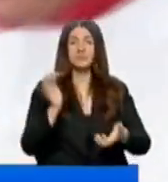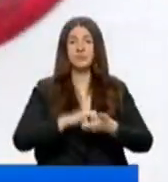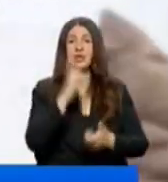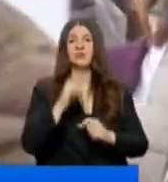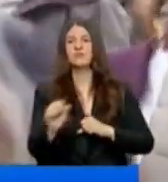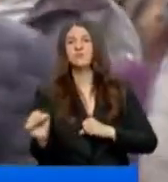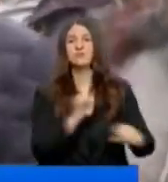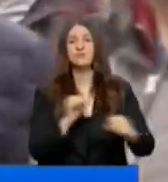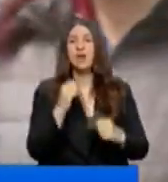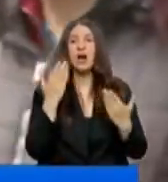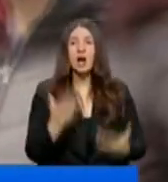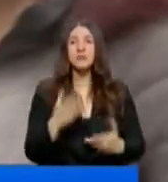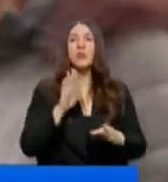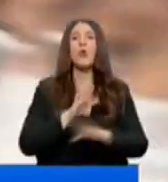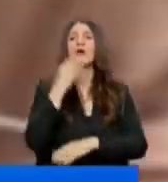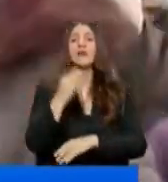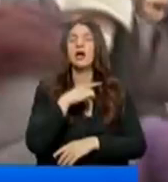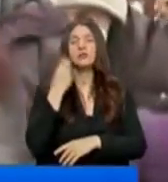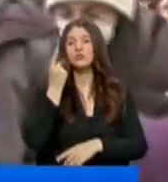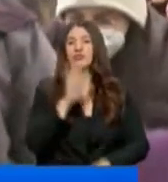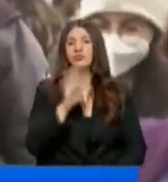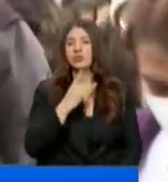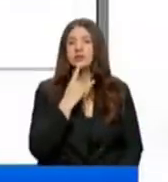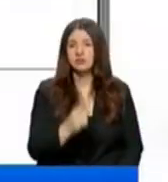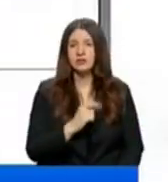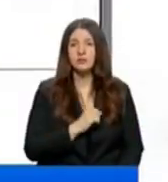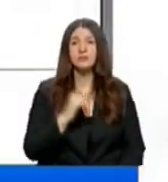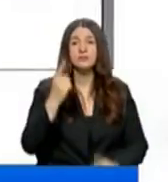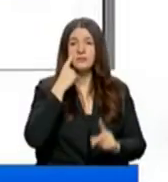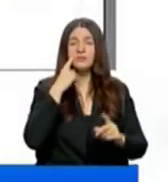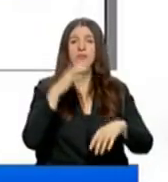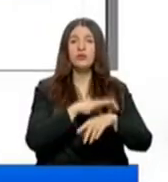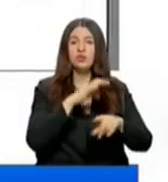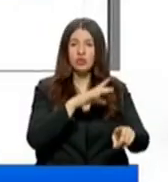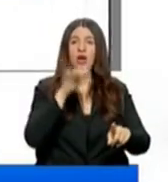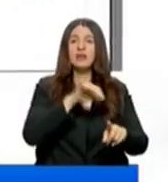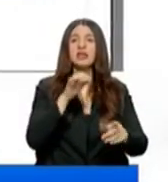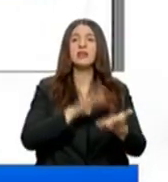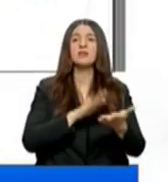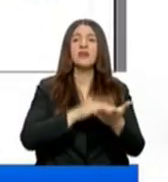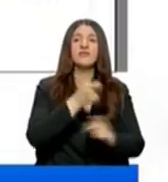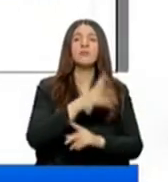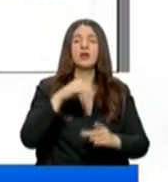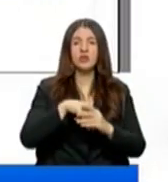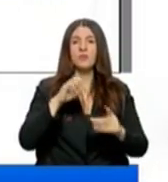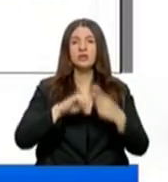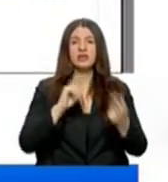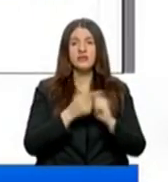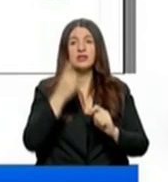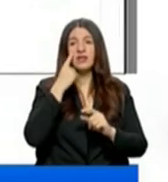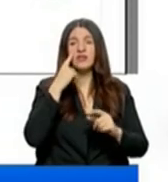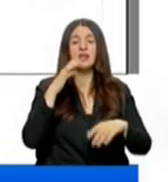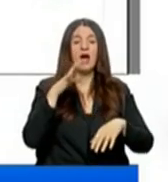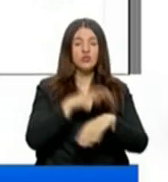ilk tepkisi kabul oyu verenleri asla unutmayacağız oldu. Devlet hekimine haksız tazminat ödetmemek için politikasını değiştirdi. Devlet